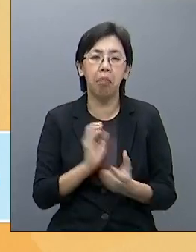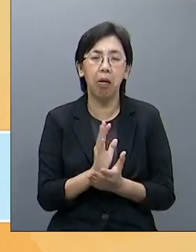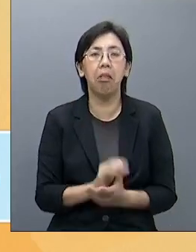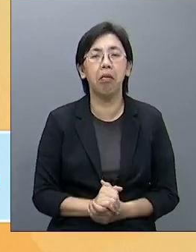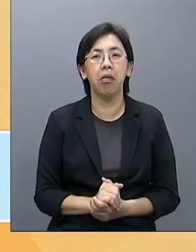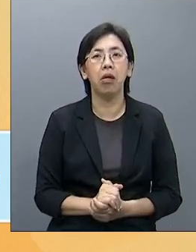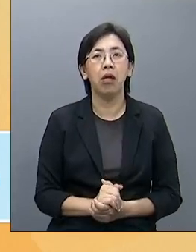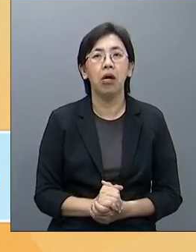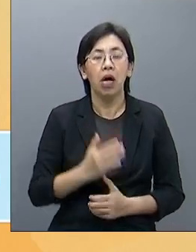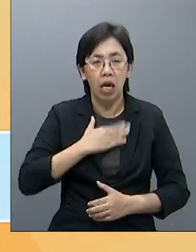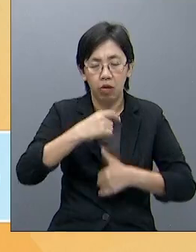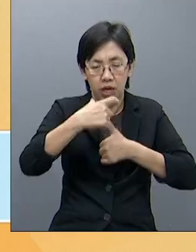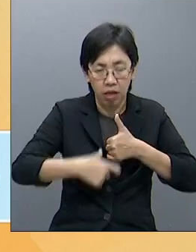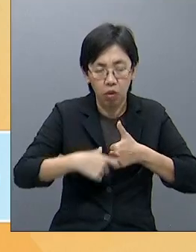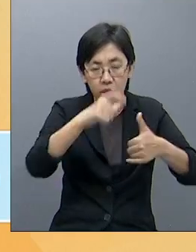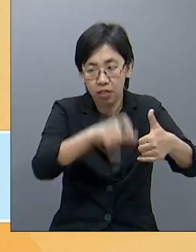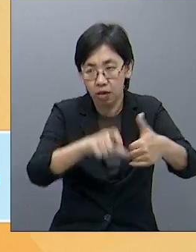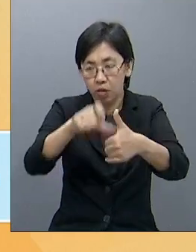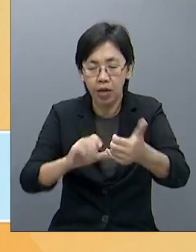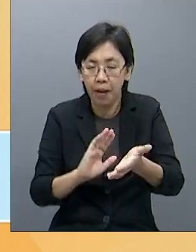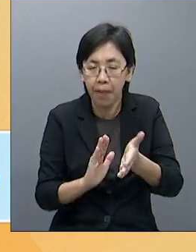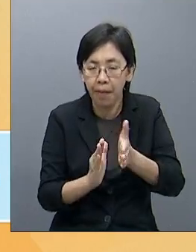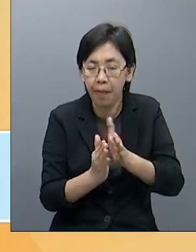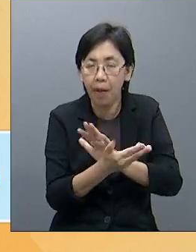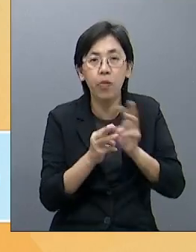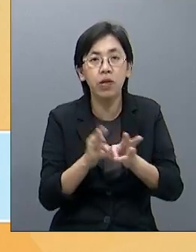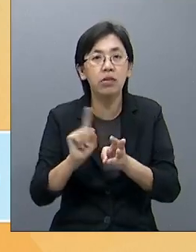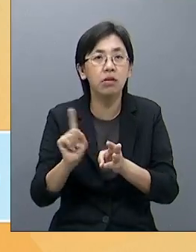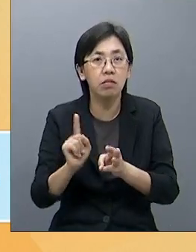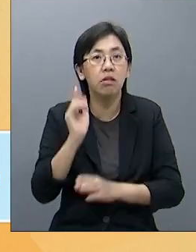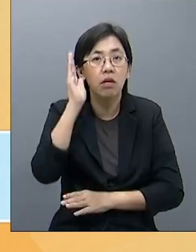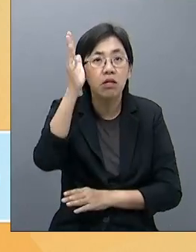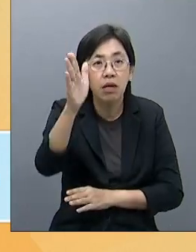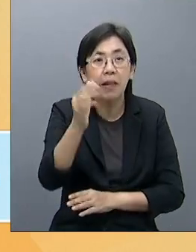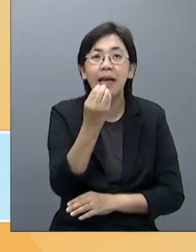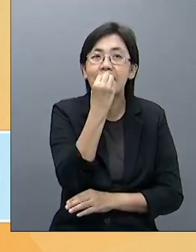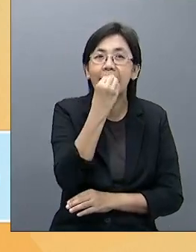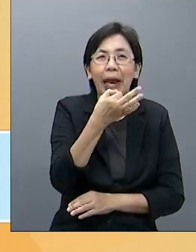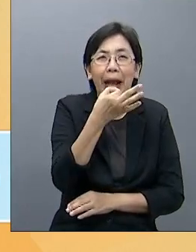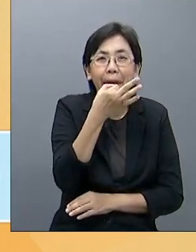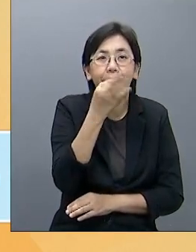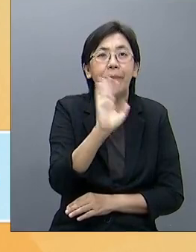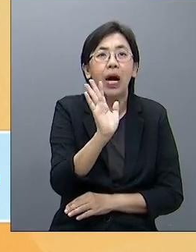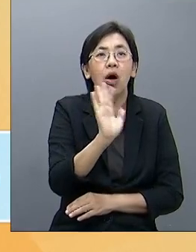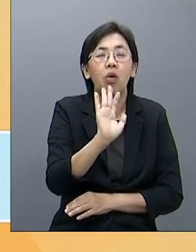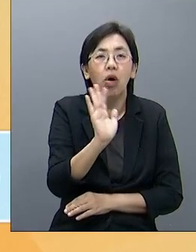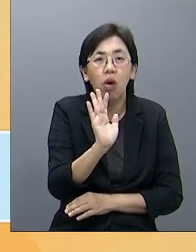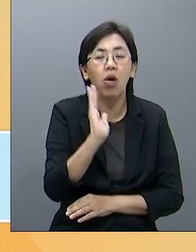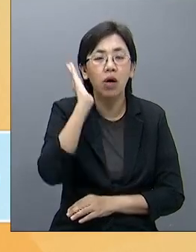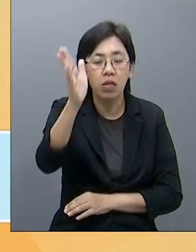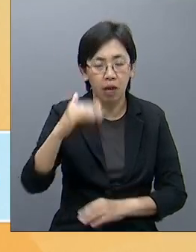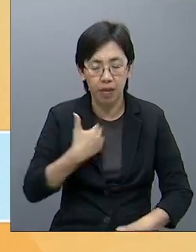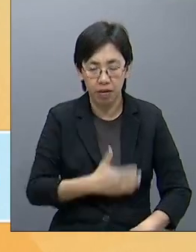พุทิกรมกบริโภคอย่ไรให้สามารถทจะทำให้เรามสุขภาพดีในอนาคตได